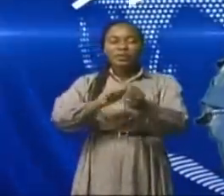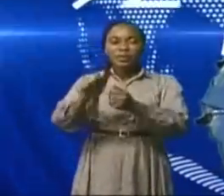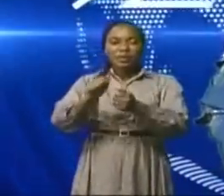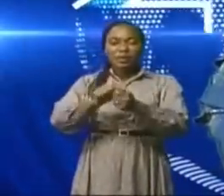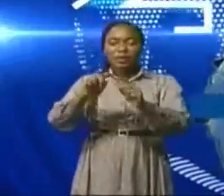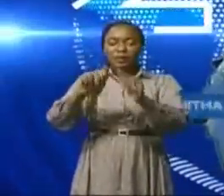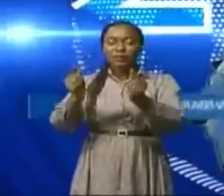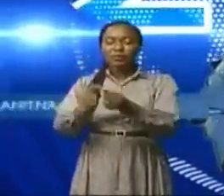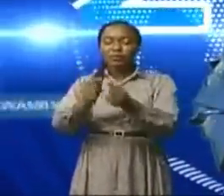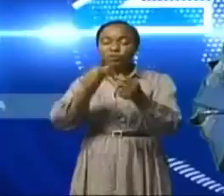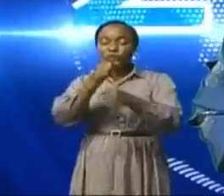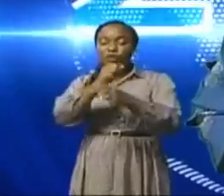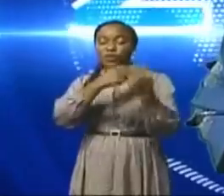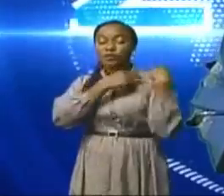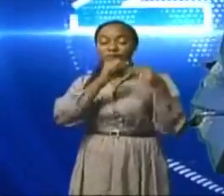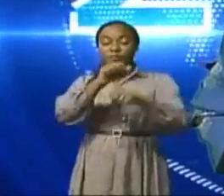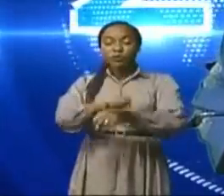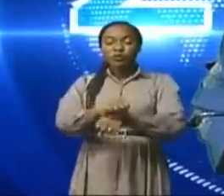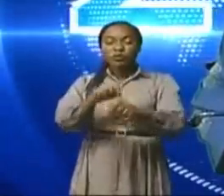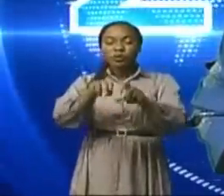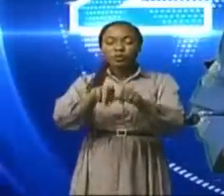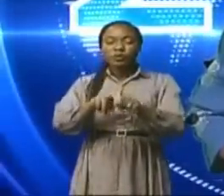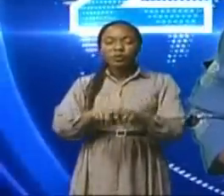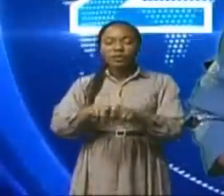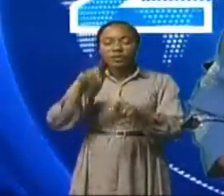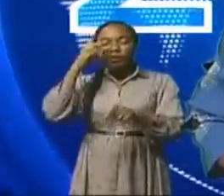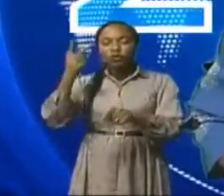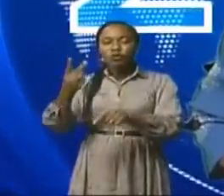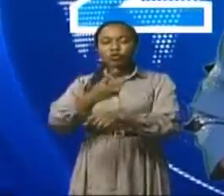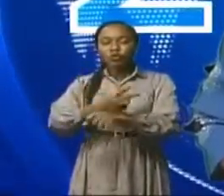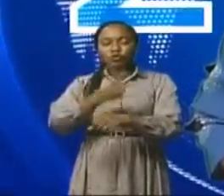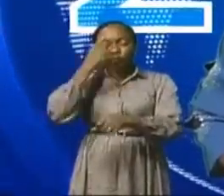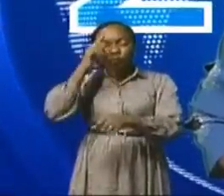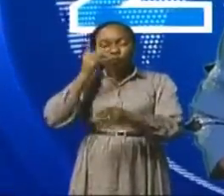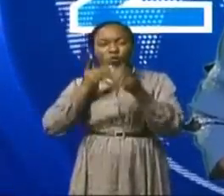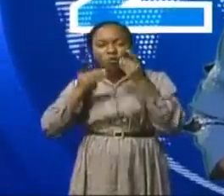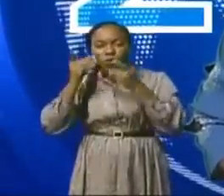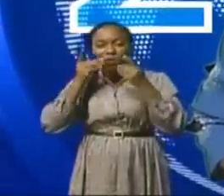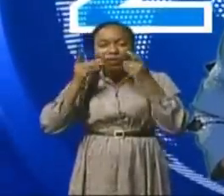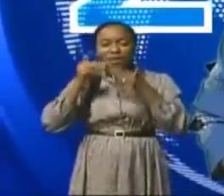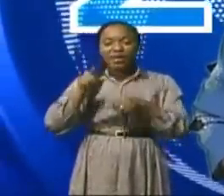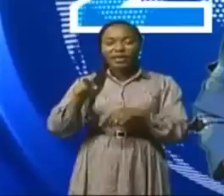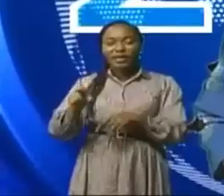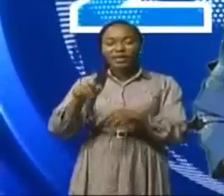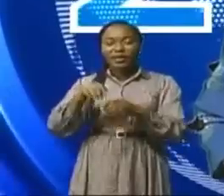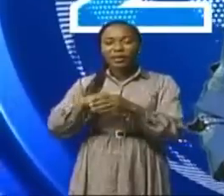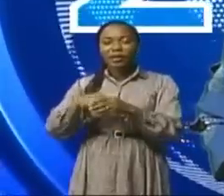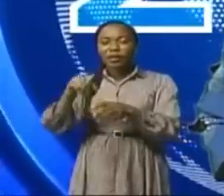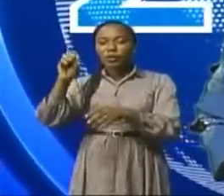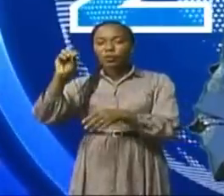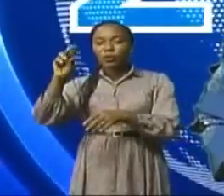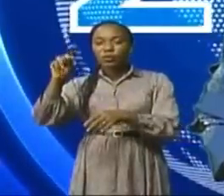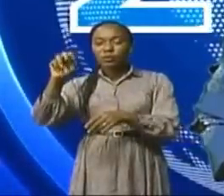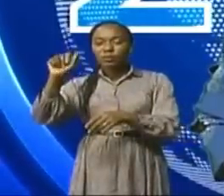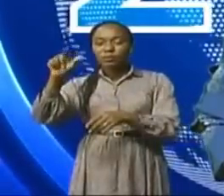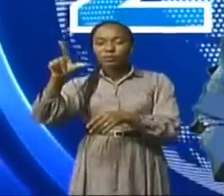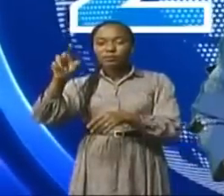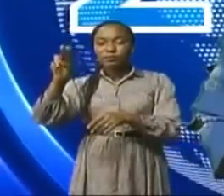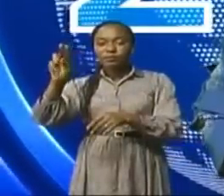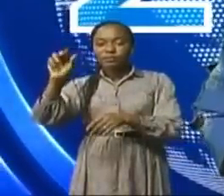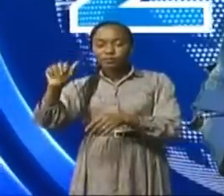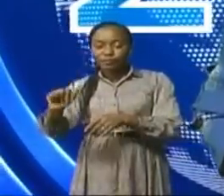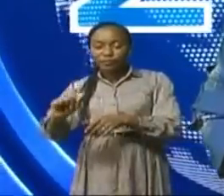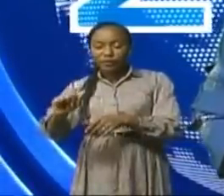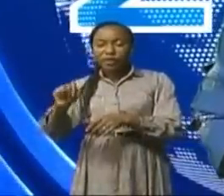traditionnelles de la province du Sankuru à l'issue de deux jours de deuil familial à Onalua, son village natal. C'est ce vendredi